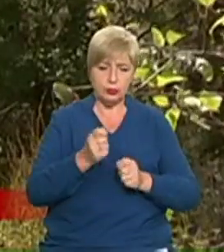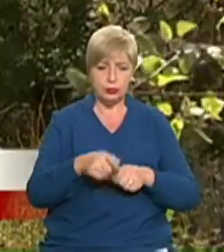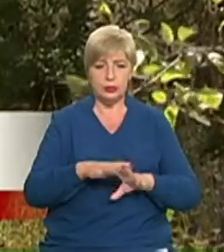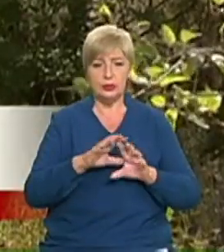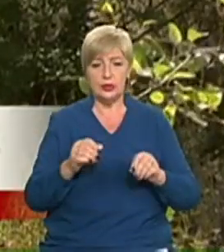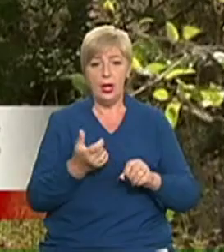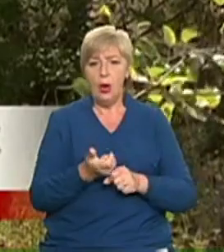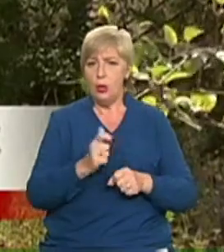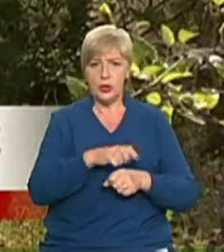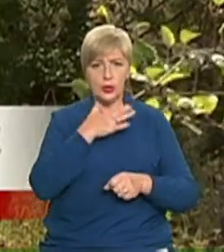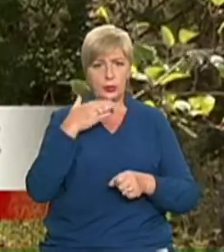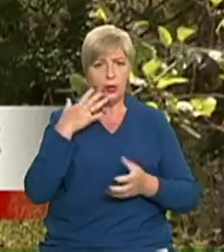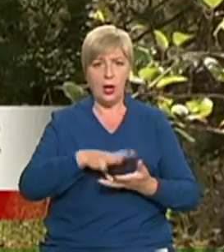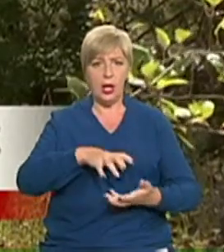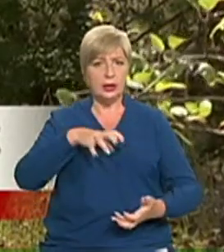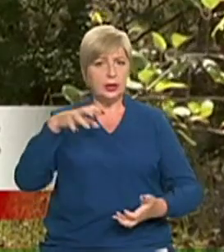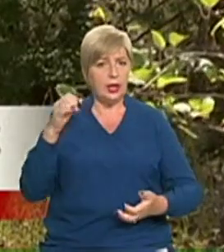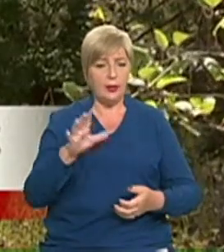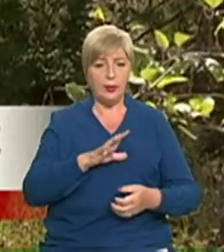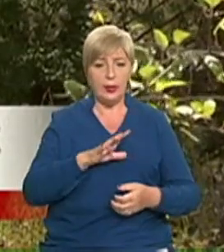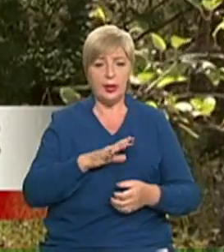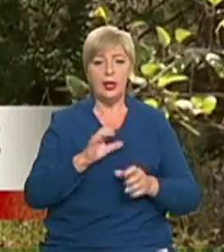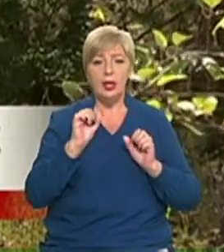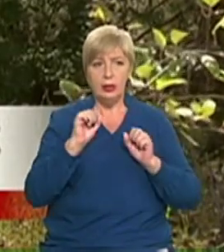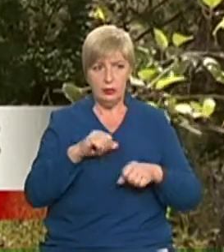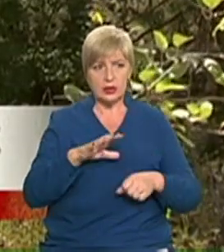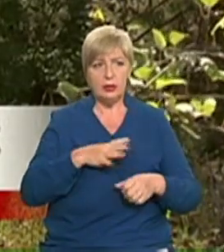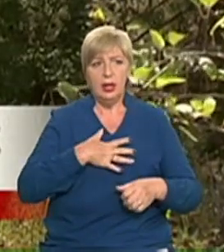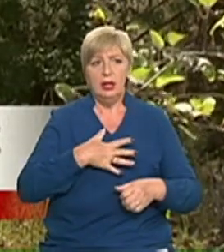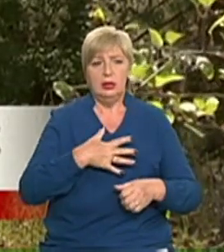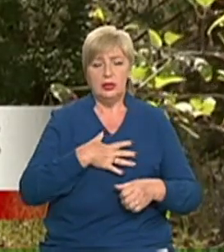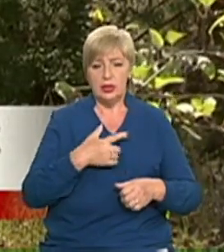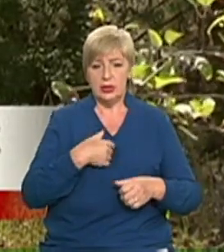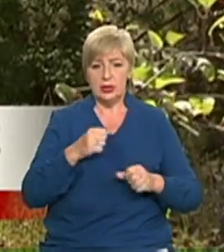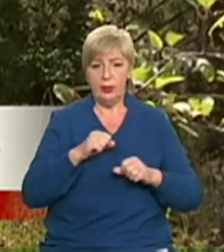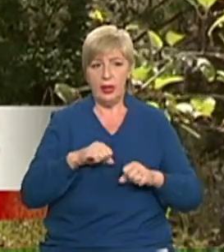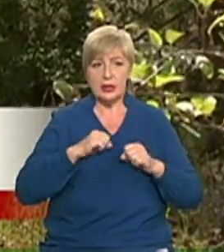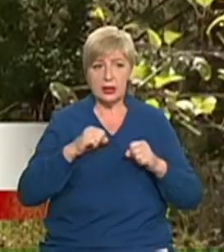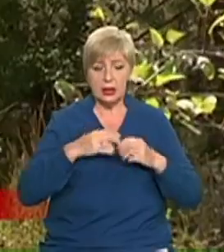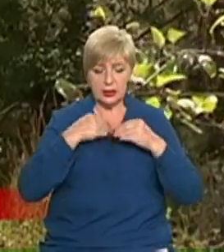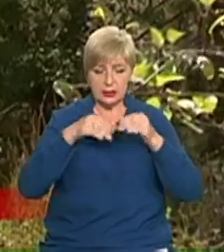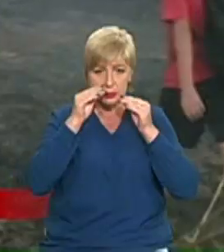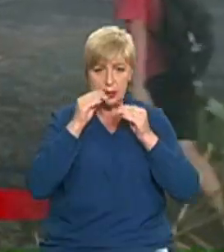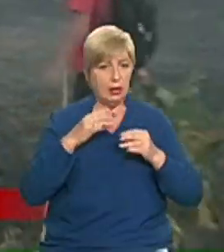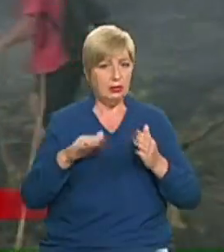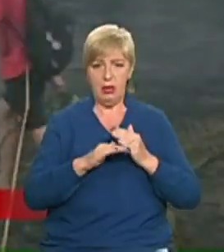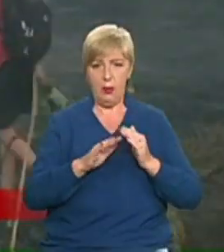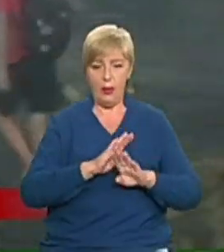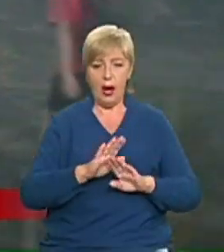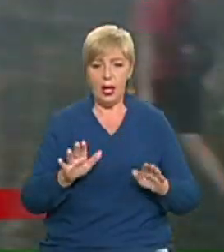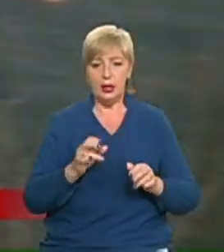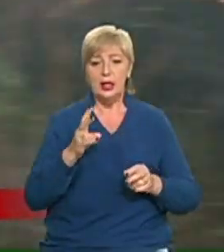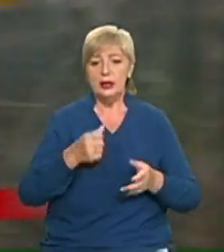Тут сильно багато диму було. Можна було надишатися. Ми намагалися так прикриватися, але не допомагало.